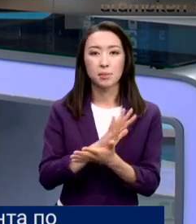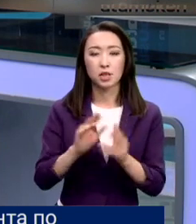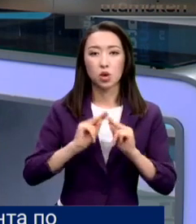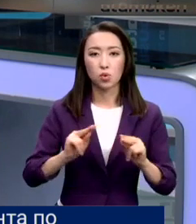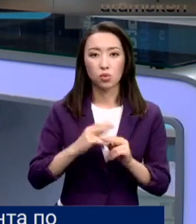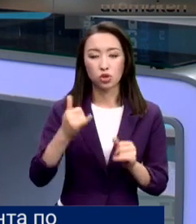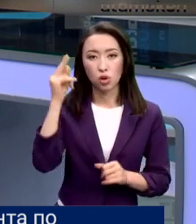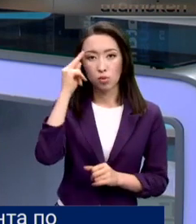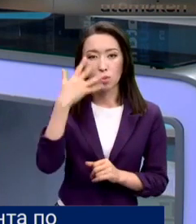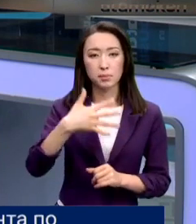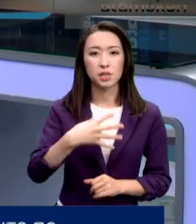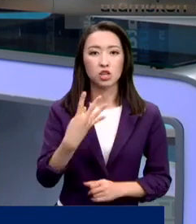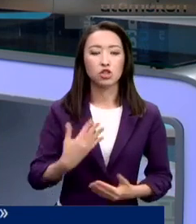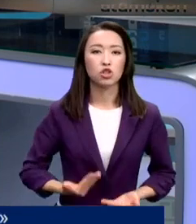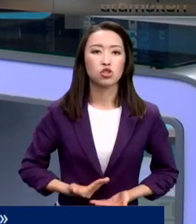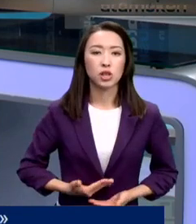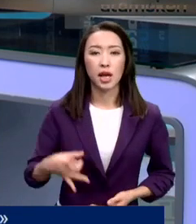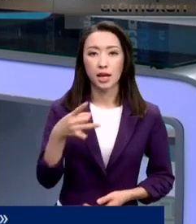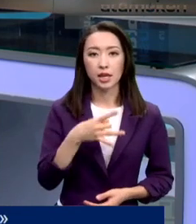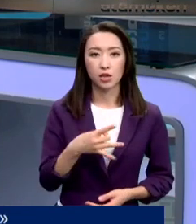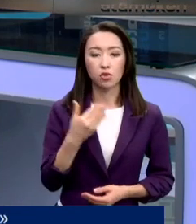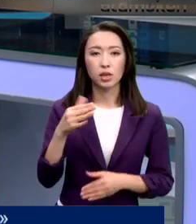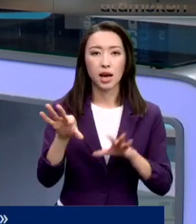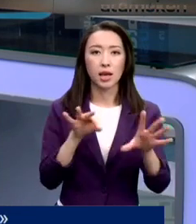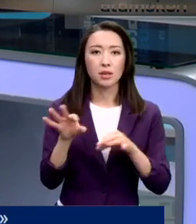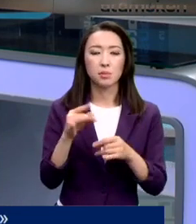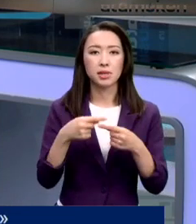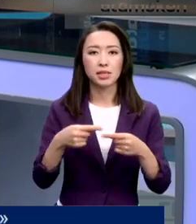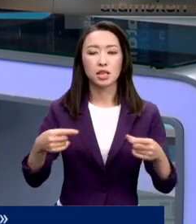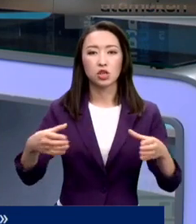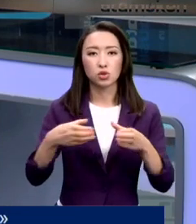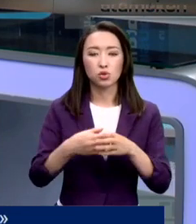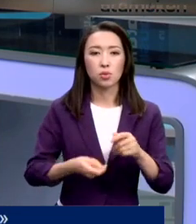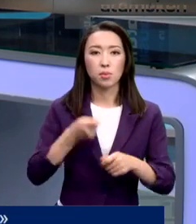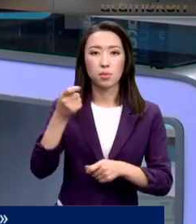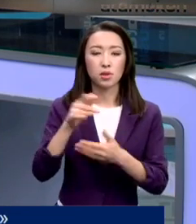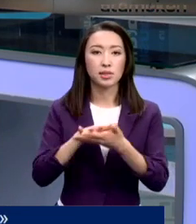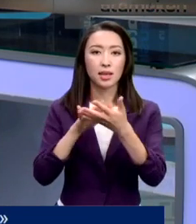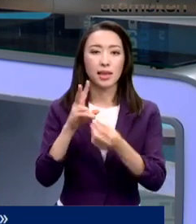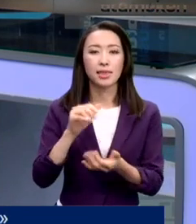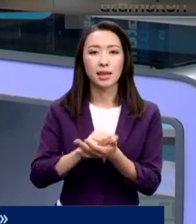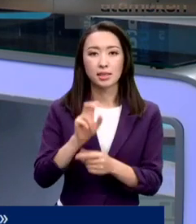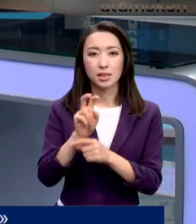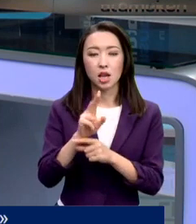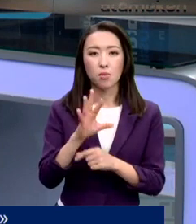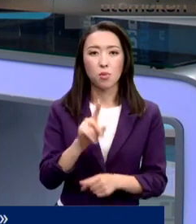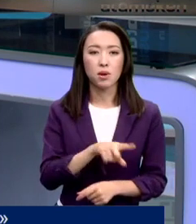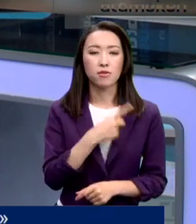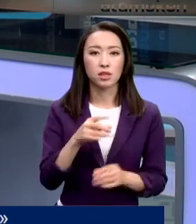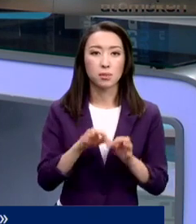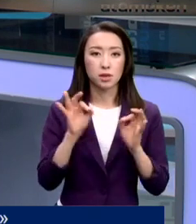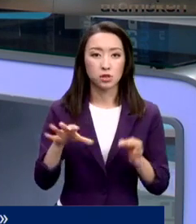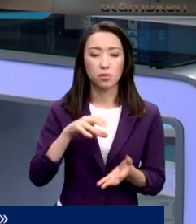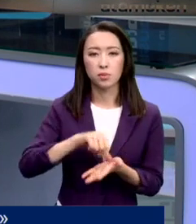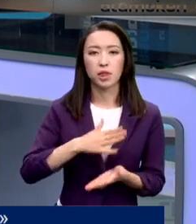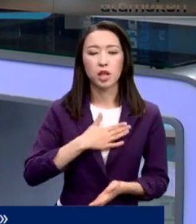сейчас учатся 54 жительницы региона. Их отобрали из нескольких сотен поданных заявок. На занятиях по профессиональному мастерству побывала